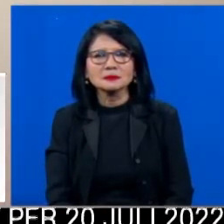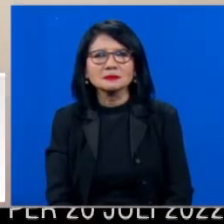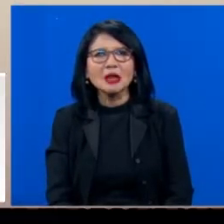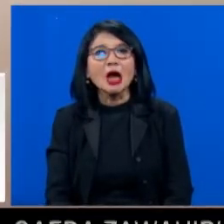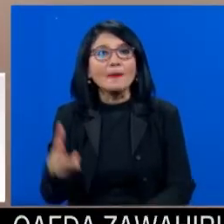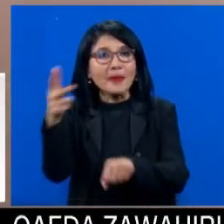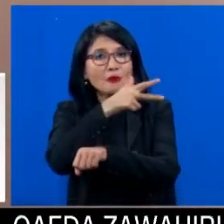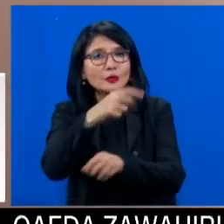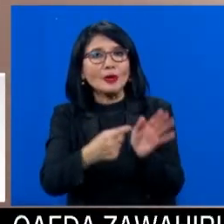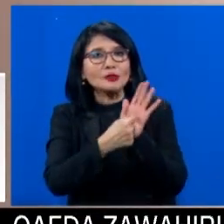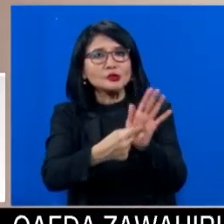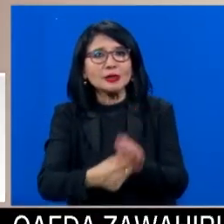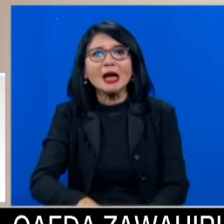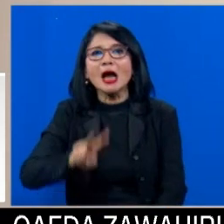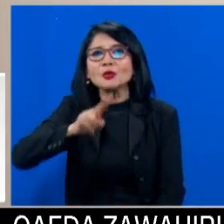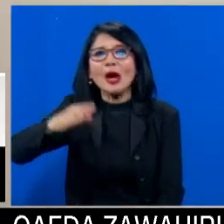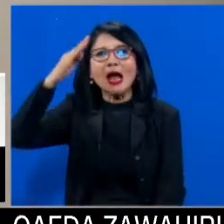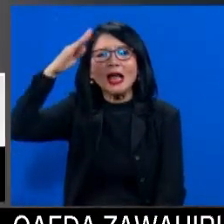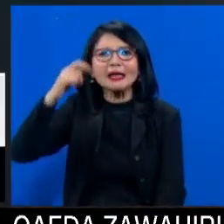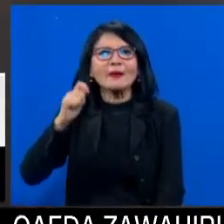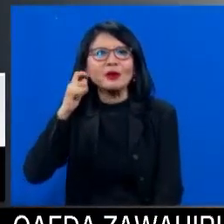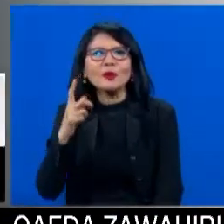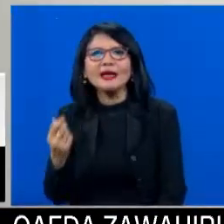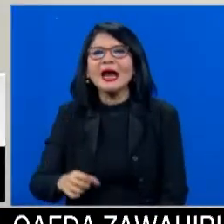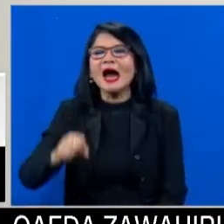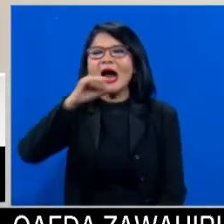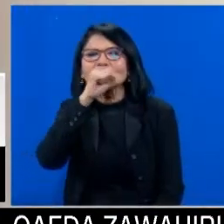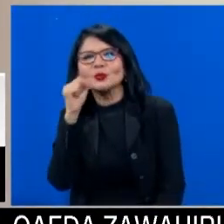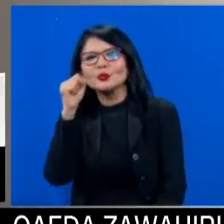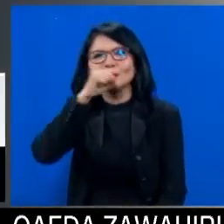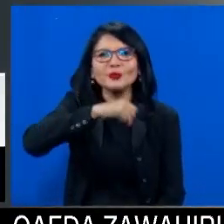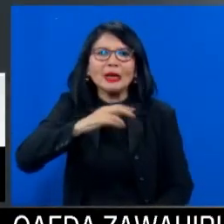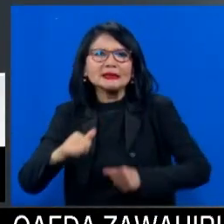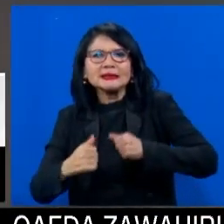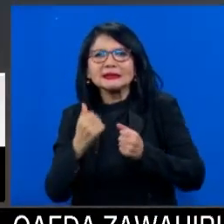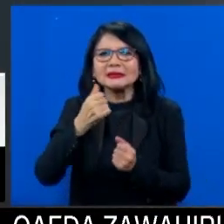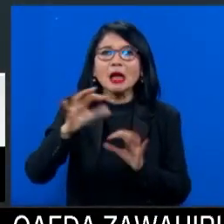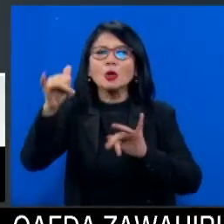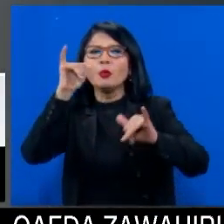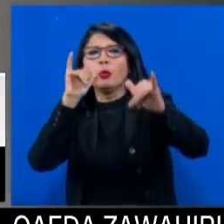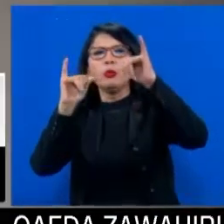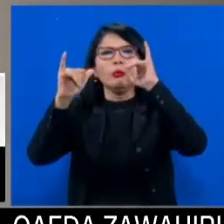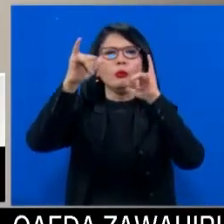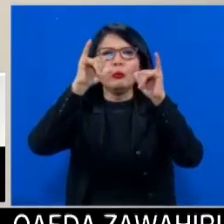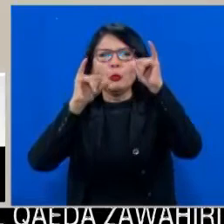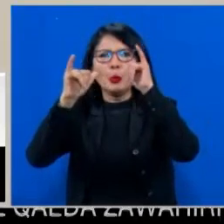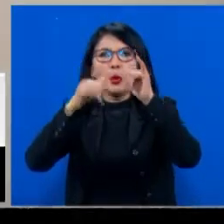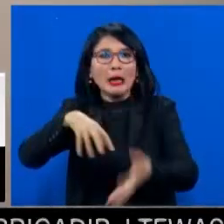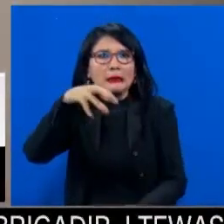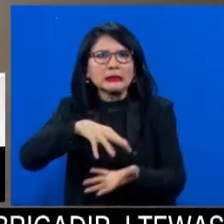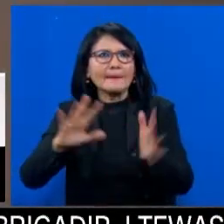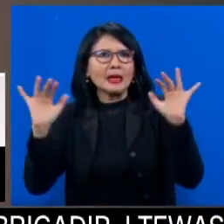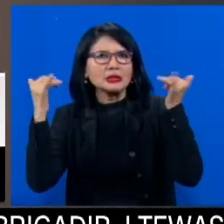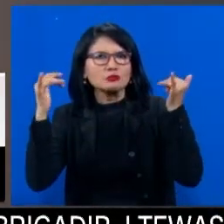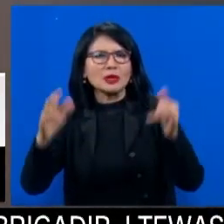Sebuah video memperlihatkan dua pasang pria dan wanita sedang asik berkaraoke dan diduga menenggak minuman keras di sebuah tempat hiburan menjadi viral di